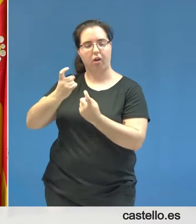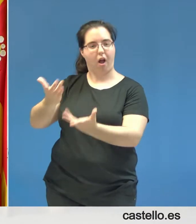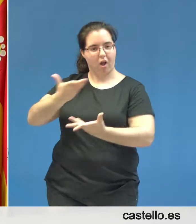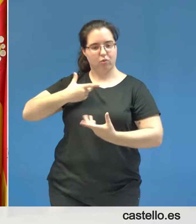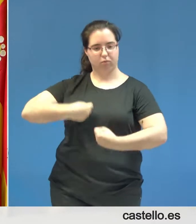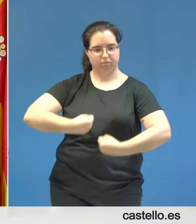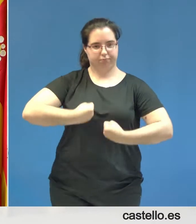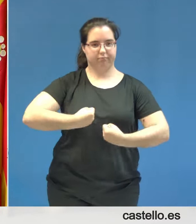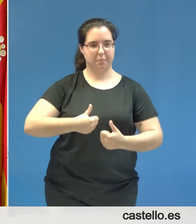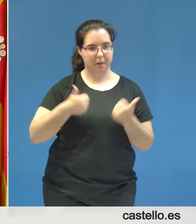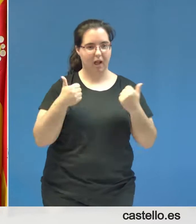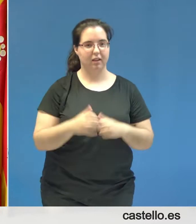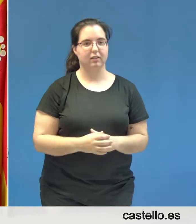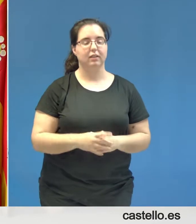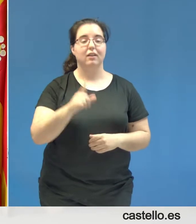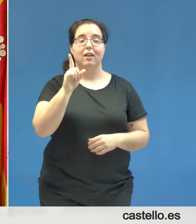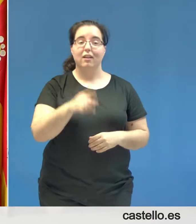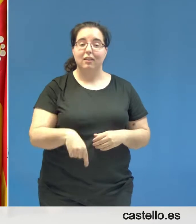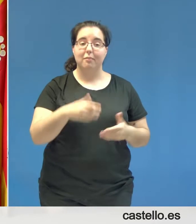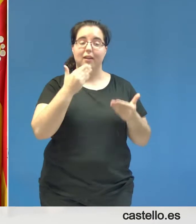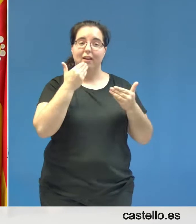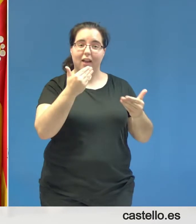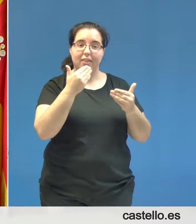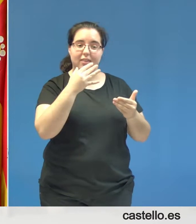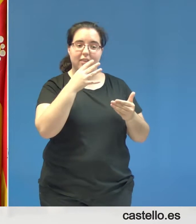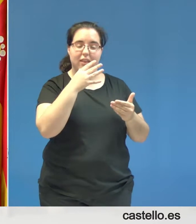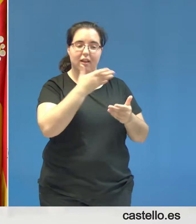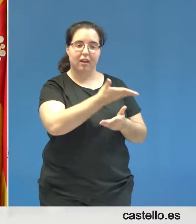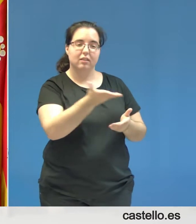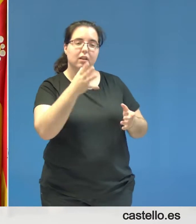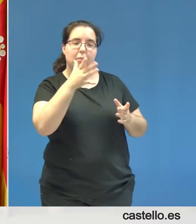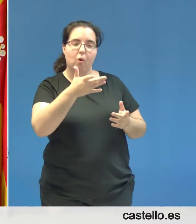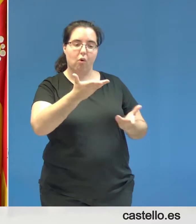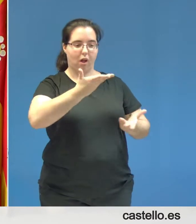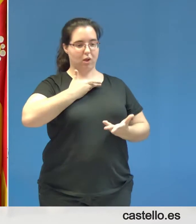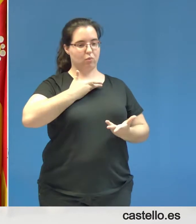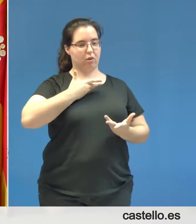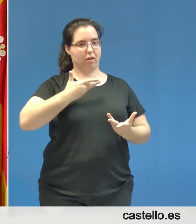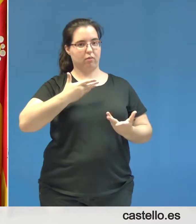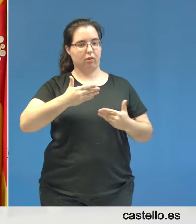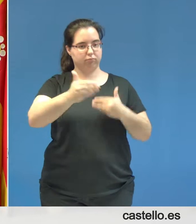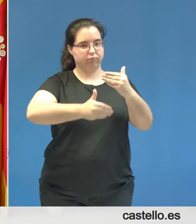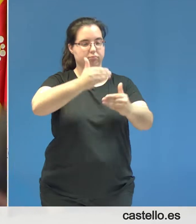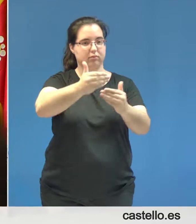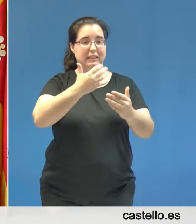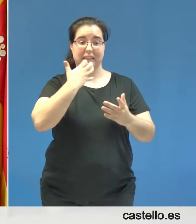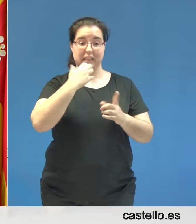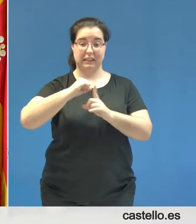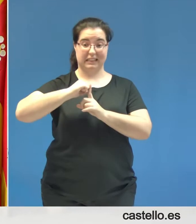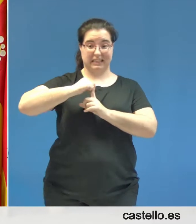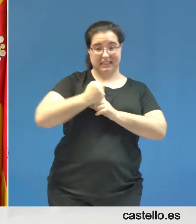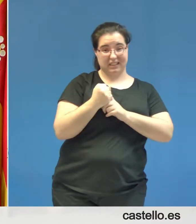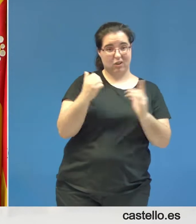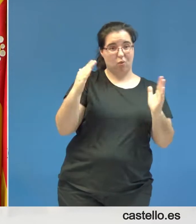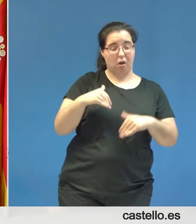a la societat civil organitzada per forçar-nos a anar sempre una mica més enllà. Sense la vostra pressió, així és molt